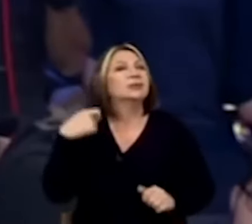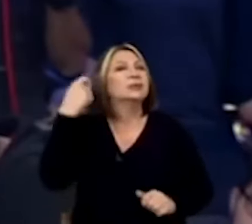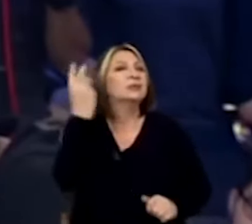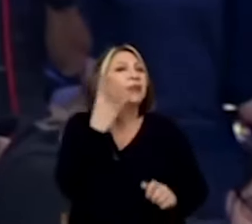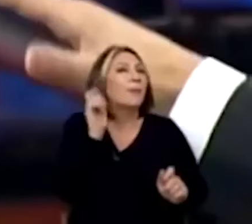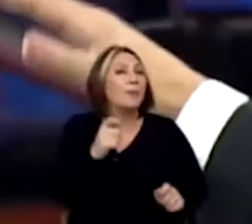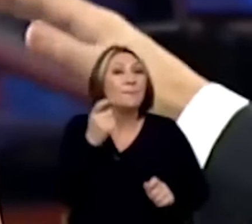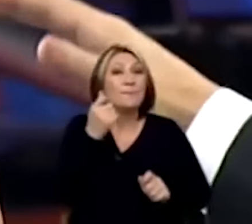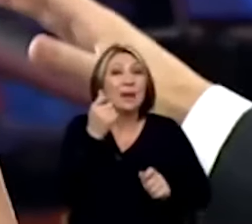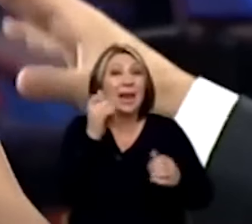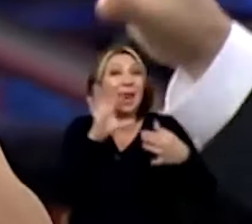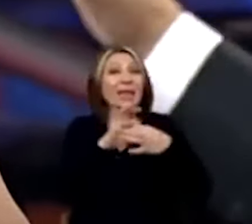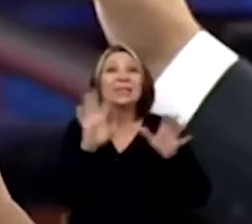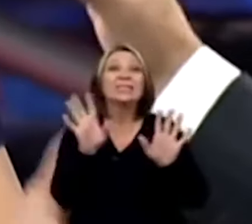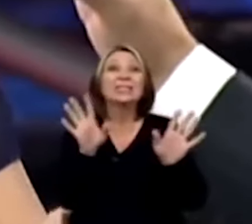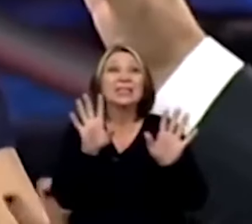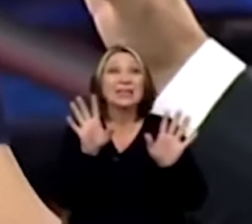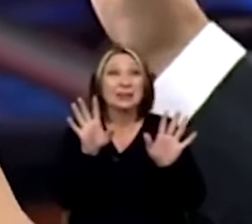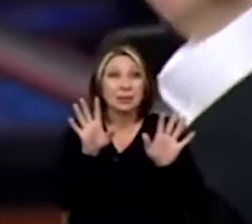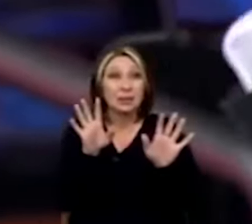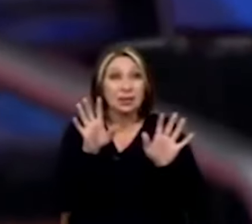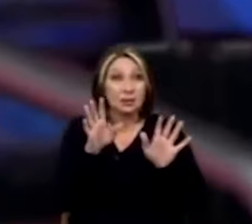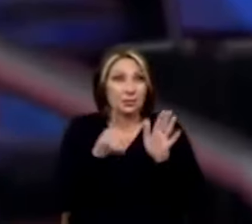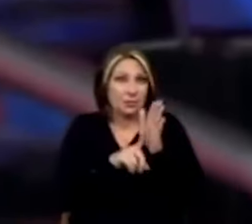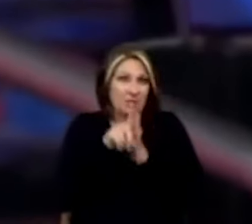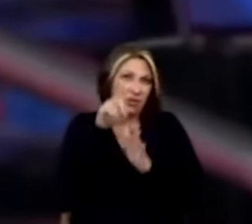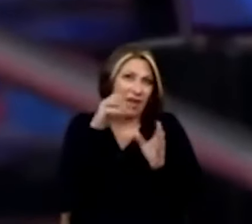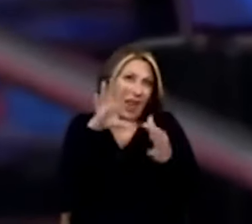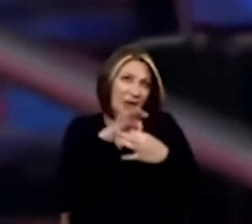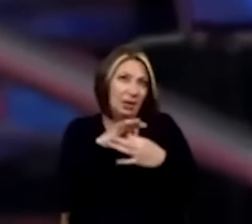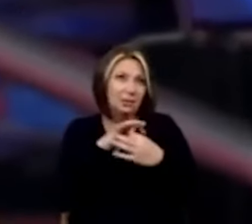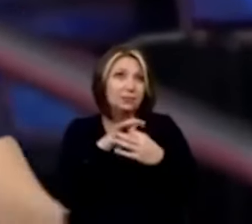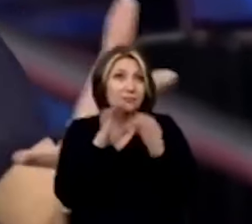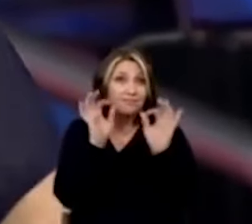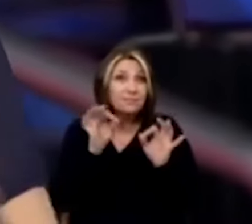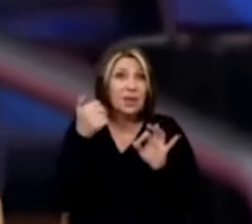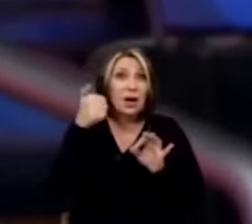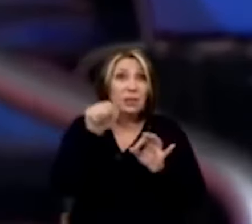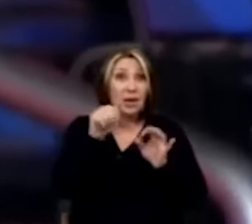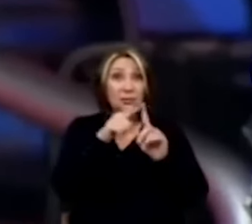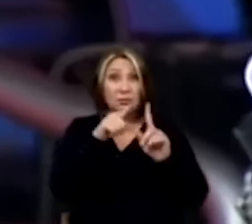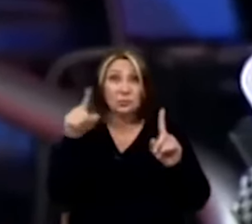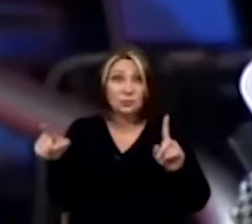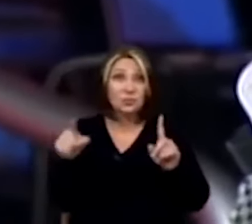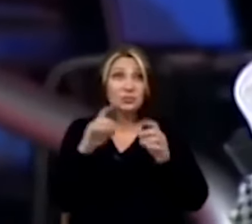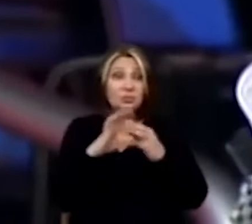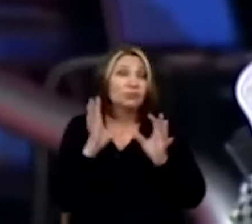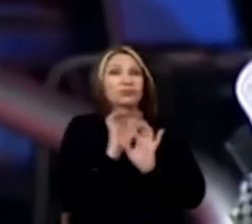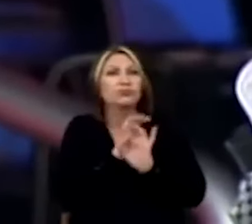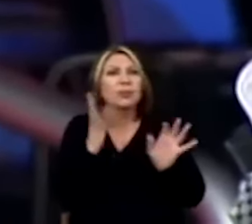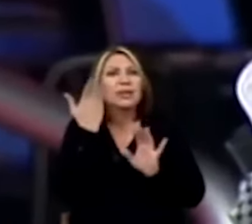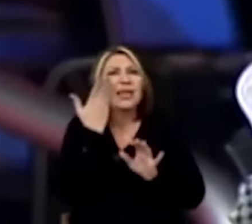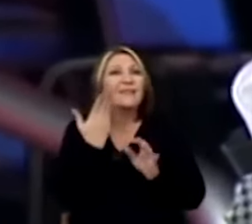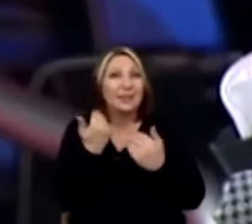yaparım. Parayla ilgili bir sorun değil. Anladım. Kariyerle özürlük, ilgili tabii, bir sorun. Tabii canım. Tabii. Yani muhteşem. Yani 6 ay sürdü bu film sebebini ve çok güzel,